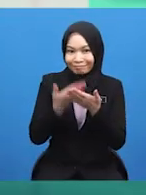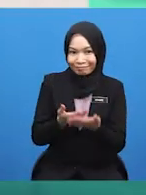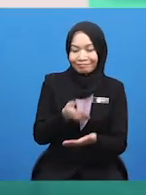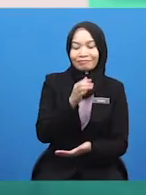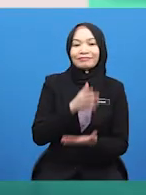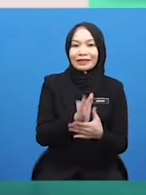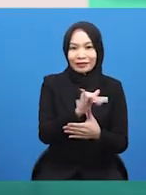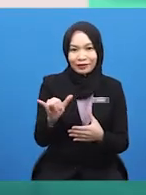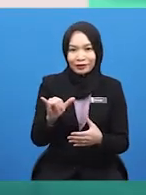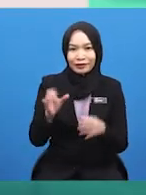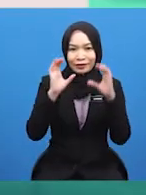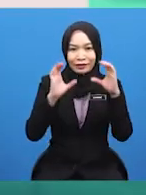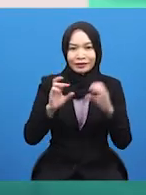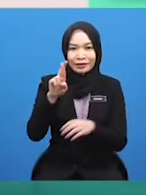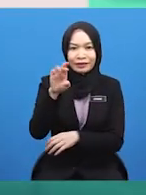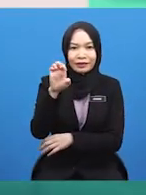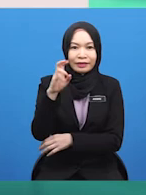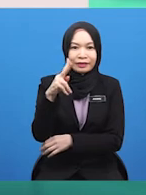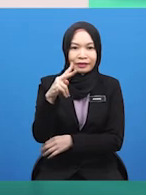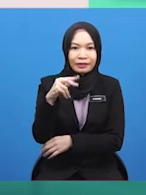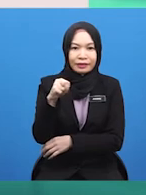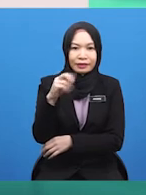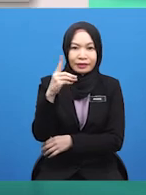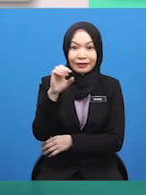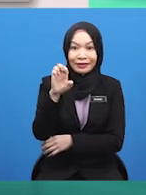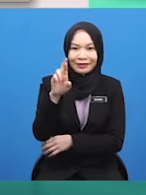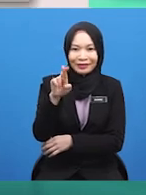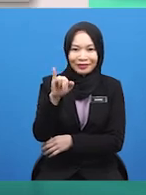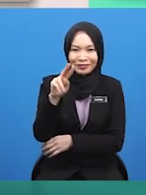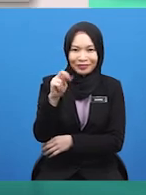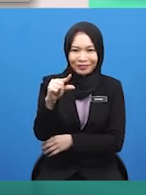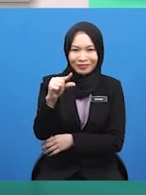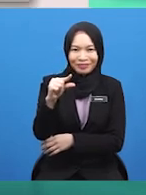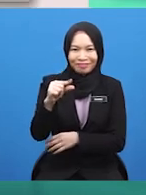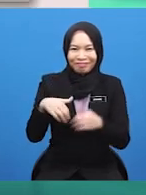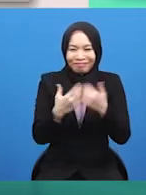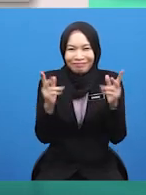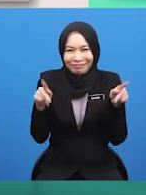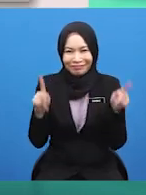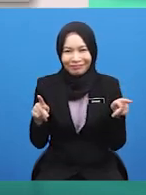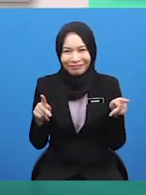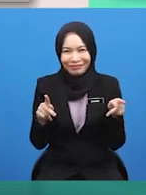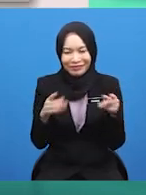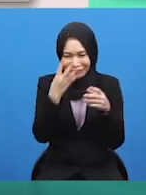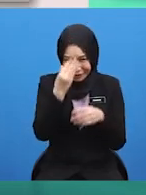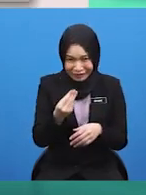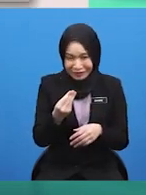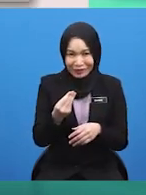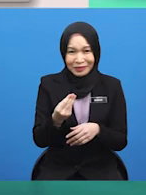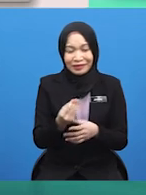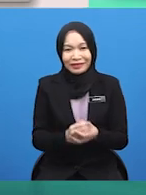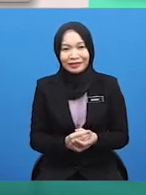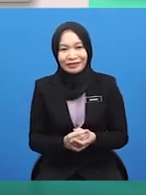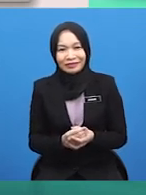Okey, seterusnya kaedah rendering. Bagaimana para pelajar? Bolehkah kita teruskan lagi? Dah tertidur ke kat belakang sana tu? Wake up